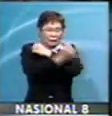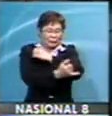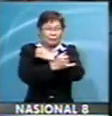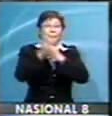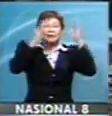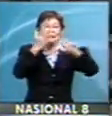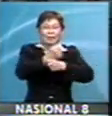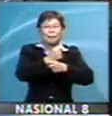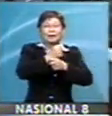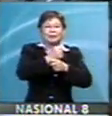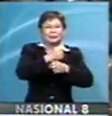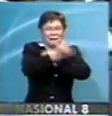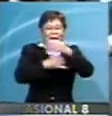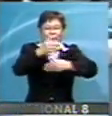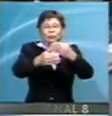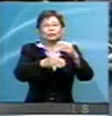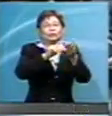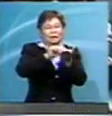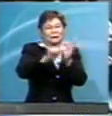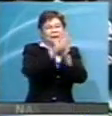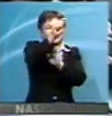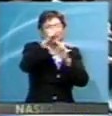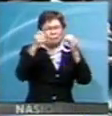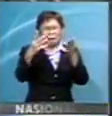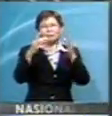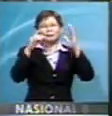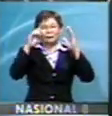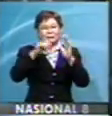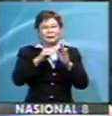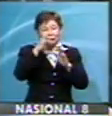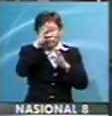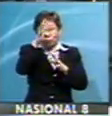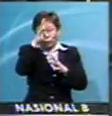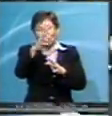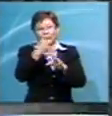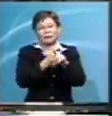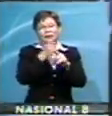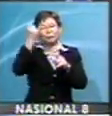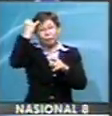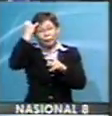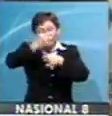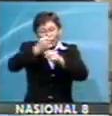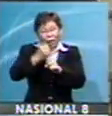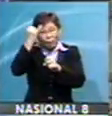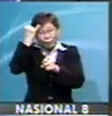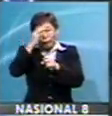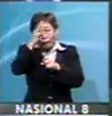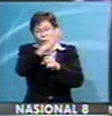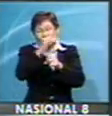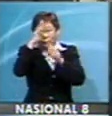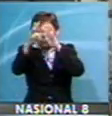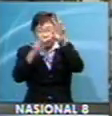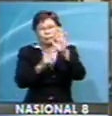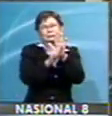tinggi banyak bergantung kepada ekonomi berlandaskan inovasi yang diasaskan hasil daripada pengetahuan dan kreativiti di tahap